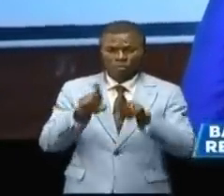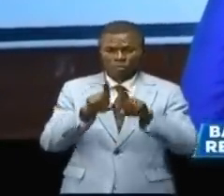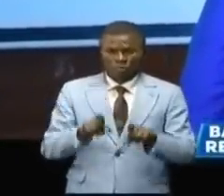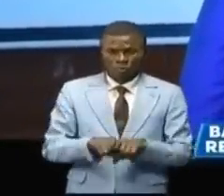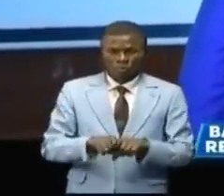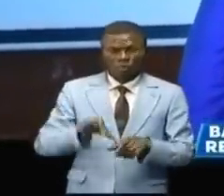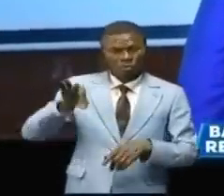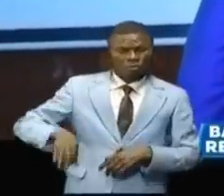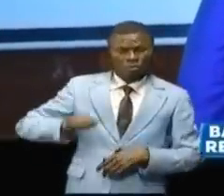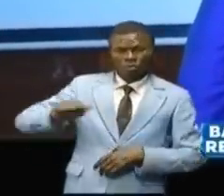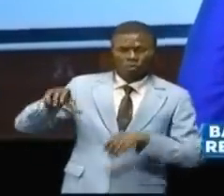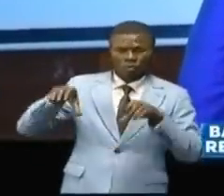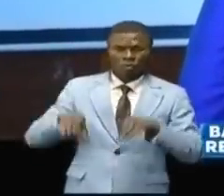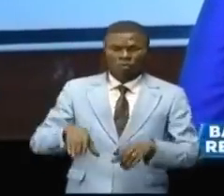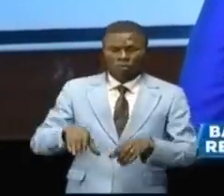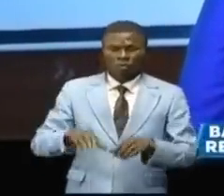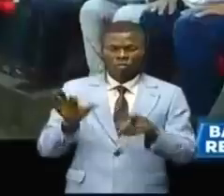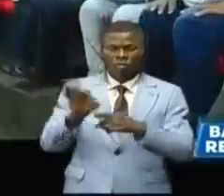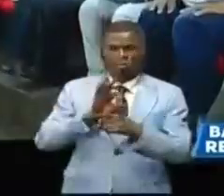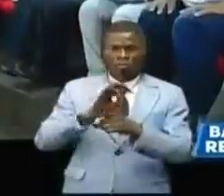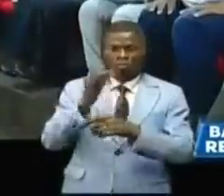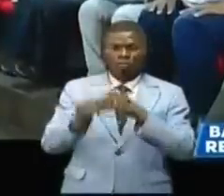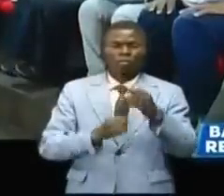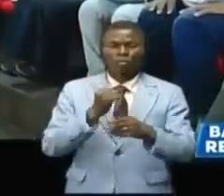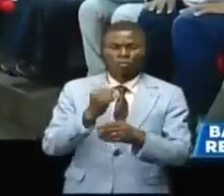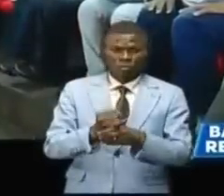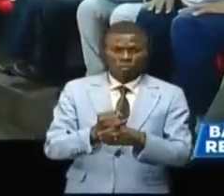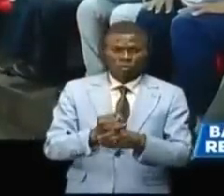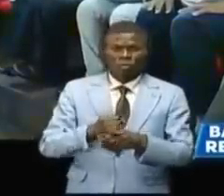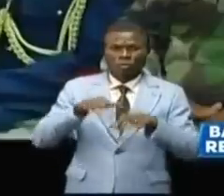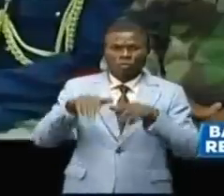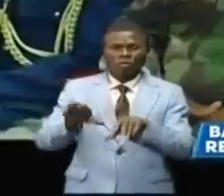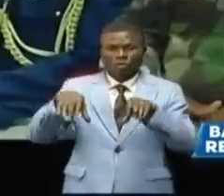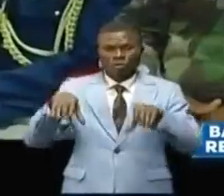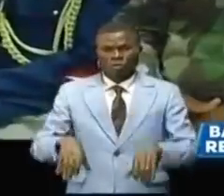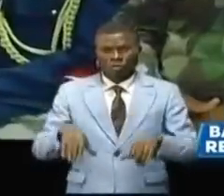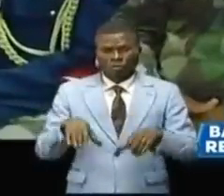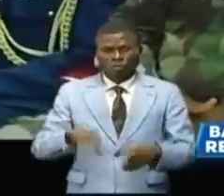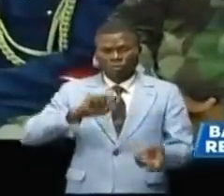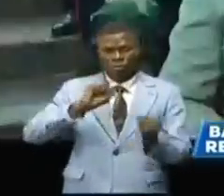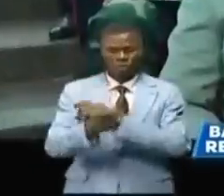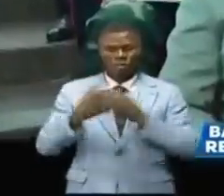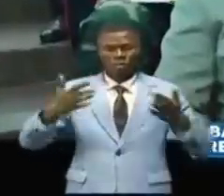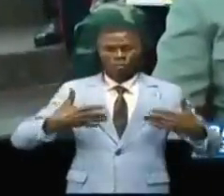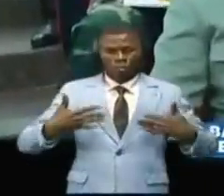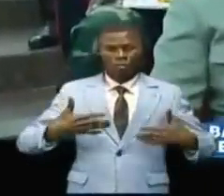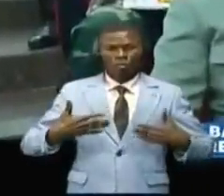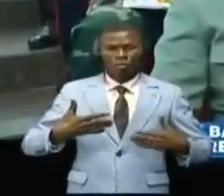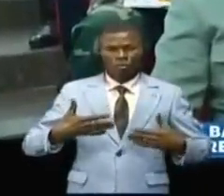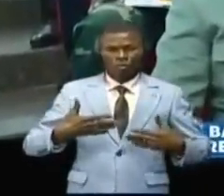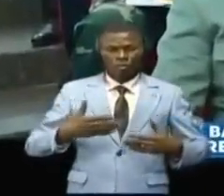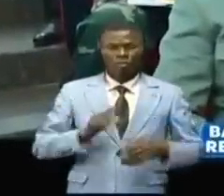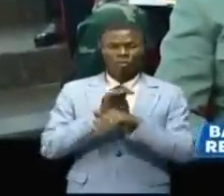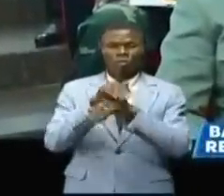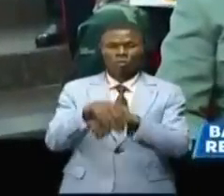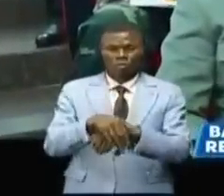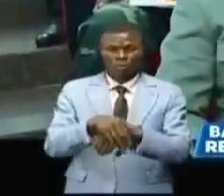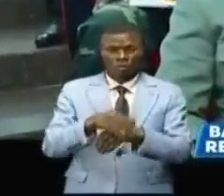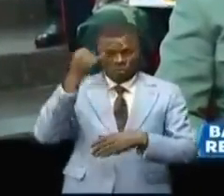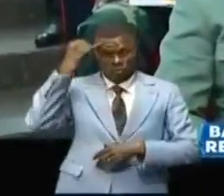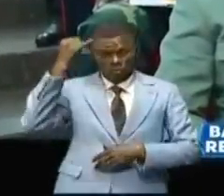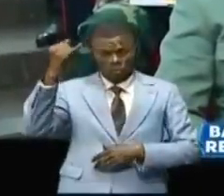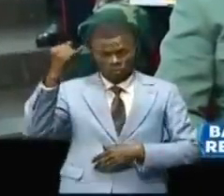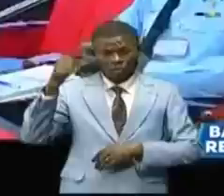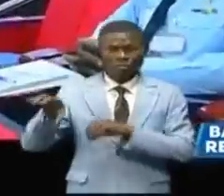propre intérêt. Ce colloque international sur le bassin du Congo et les changements climatiques intervient dans le cadre